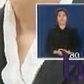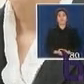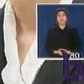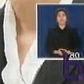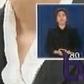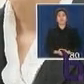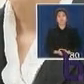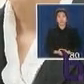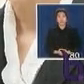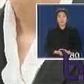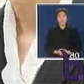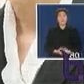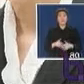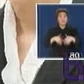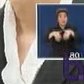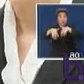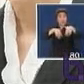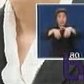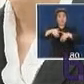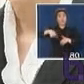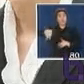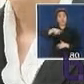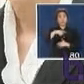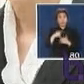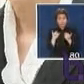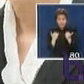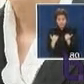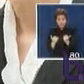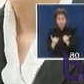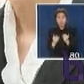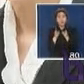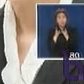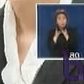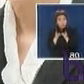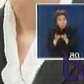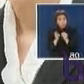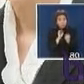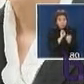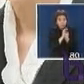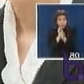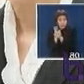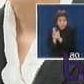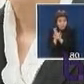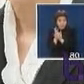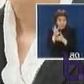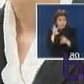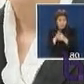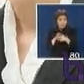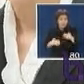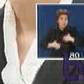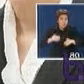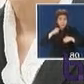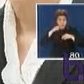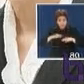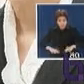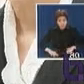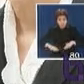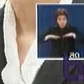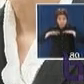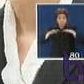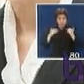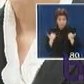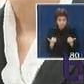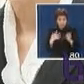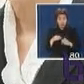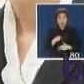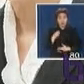พี่น้องประชาชนคะนอกเหนือจากมาตรการทางด้านการป้องกันผลกระทบจากอุทกภัยดิฉันก็ได้สั่งการให้